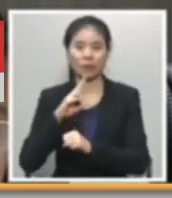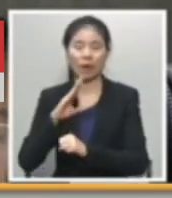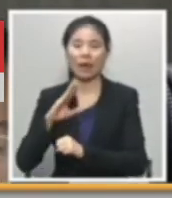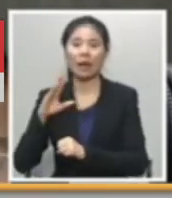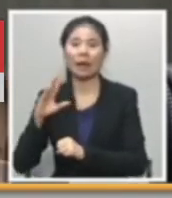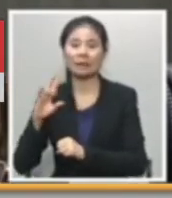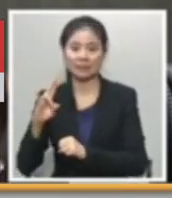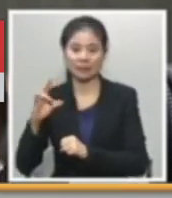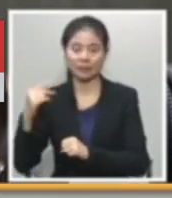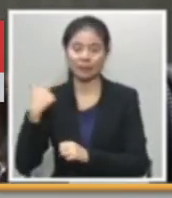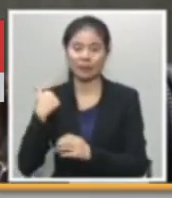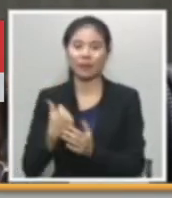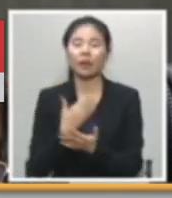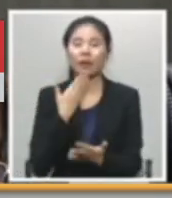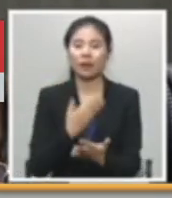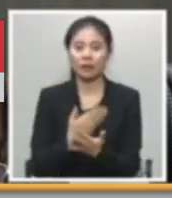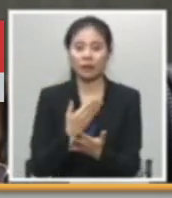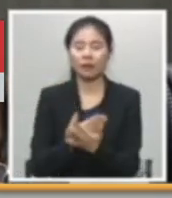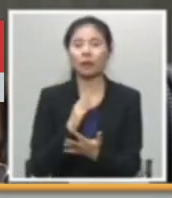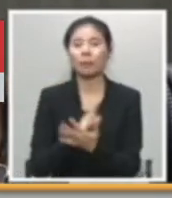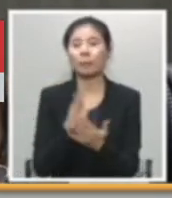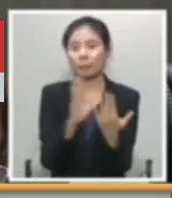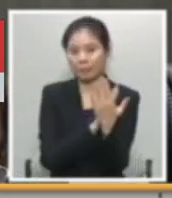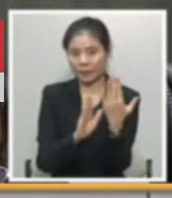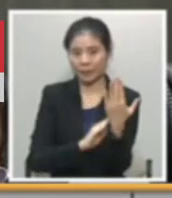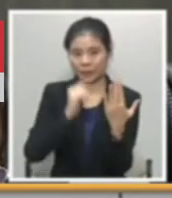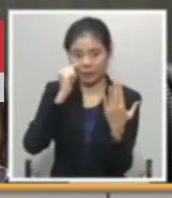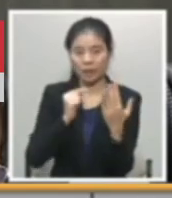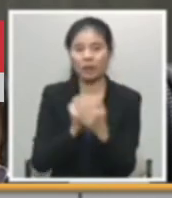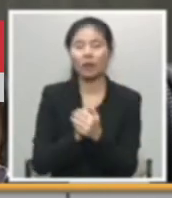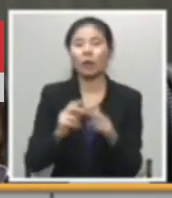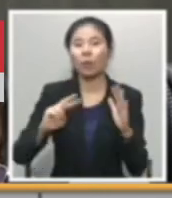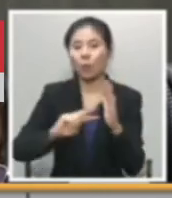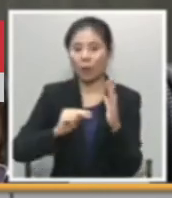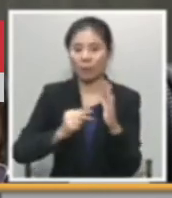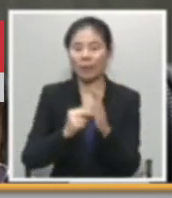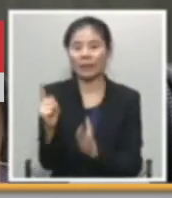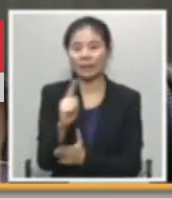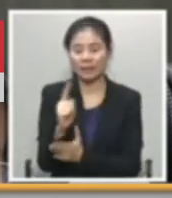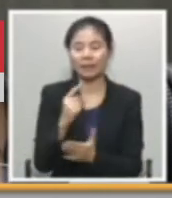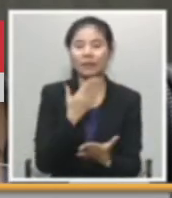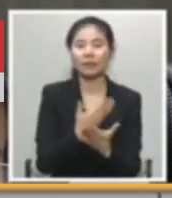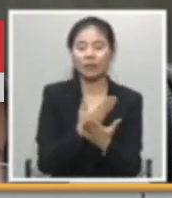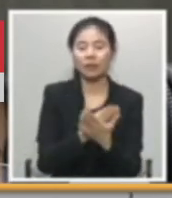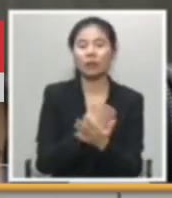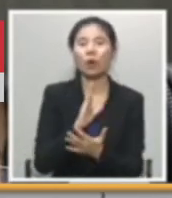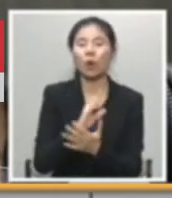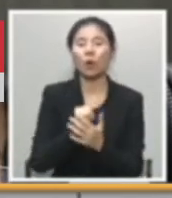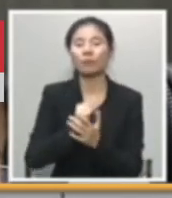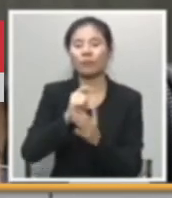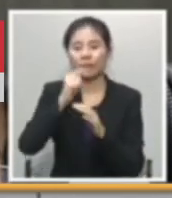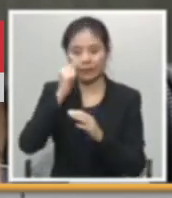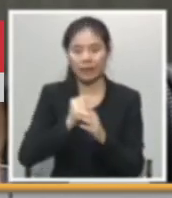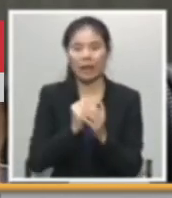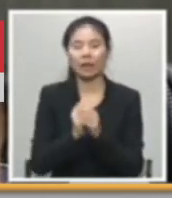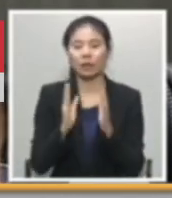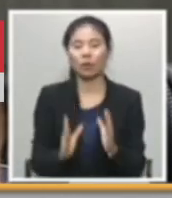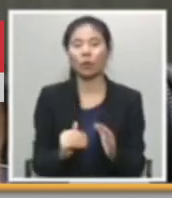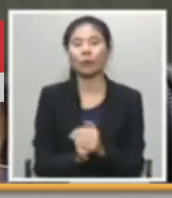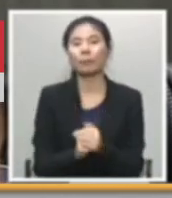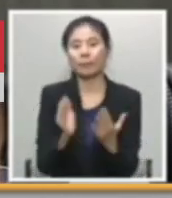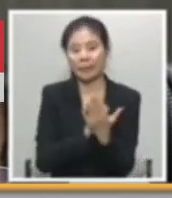3/4/2557 เงินของแผ่นดินย่อมหมายถึงเงินของประชาชนทั้งชาติรว